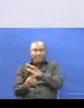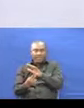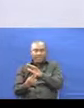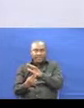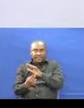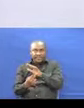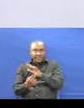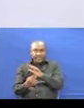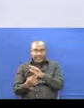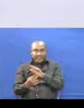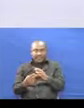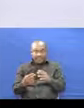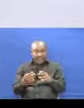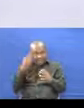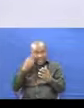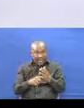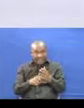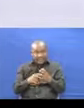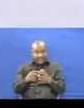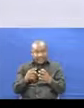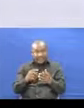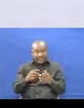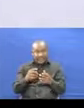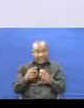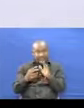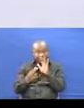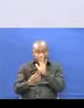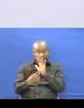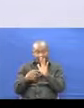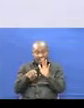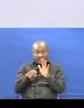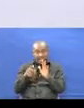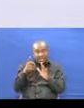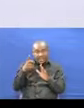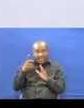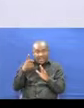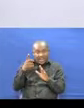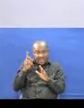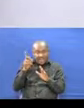nini? Inatueleza hivi, shamba la mzee Cheko lipo hivi.